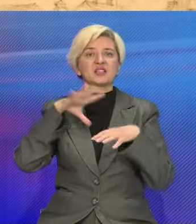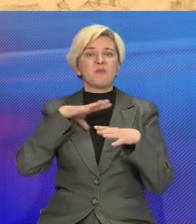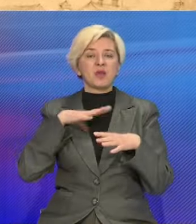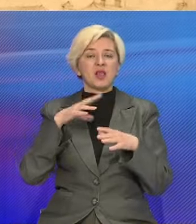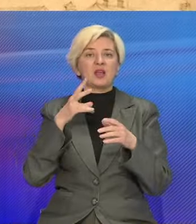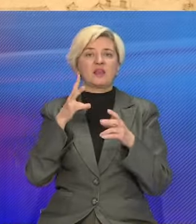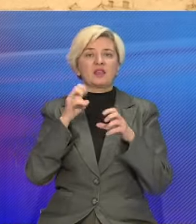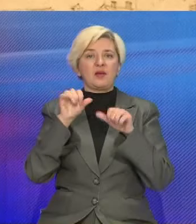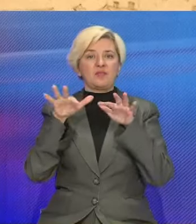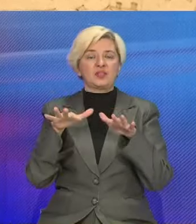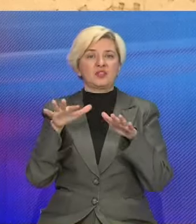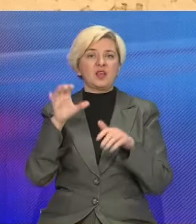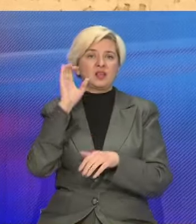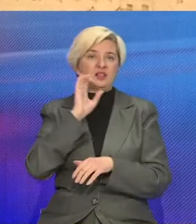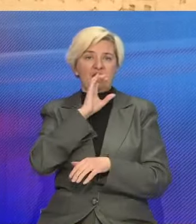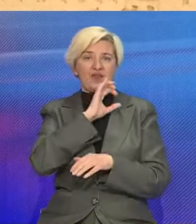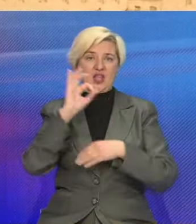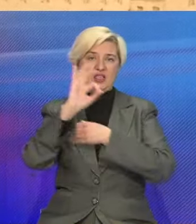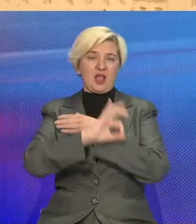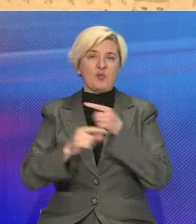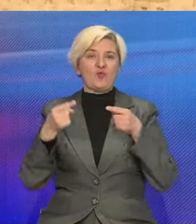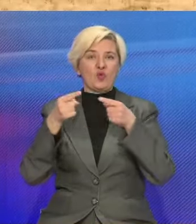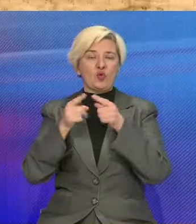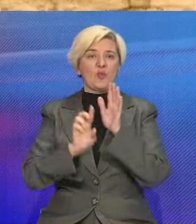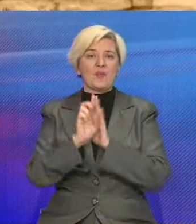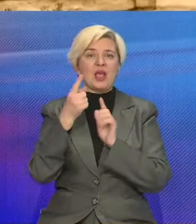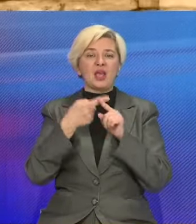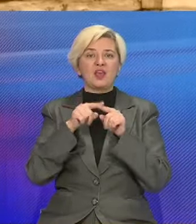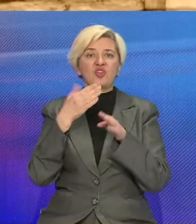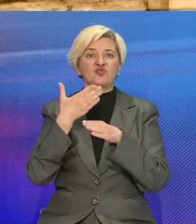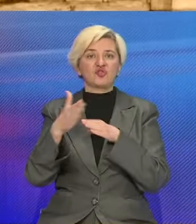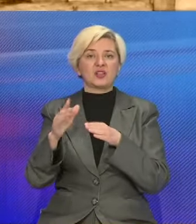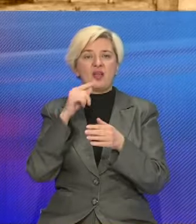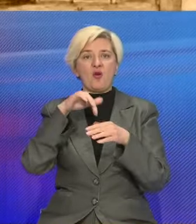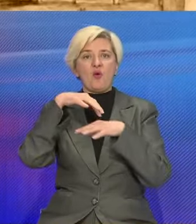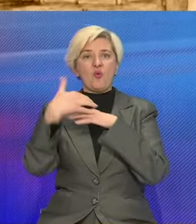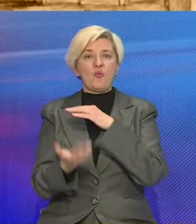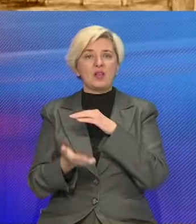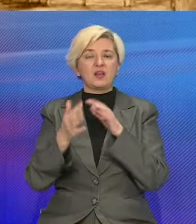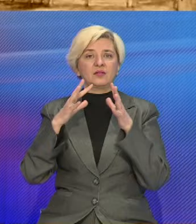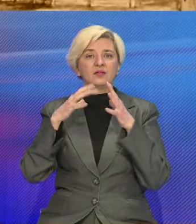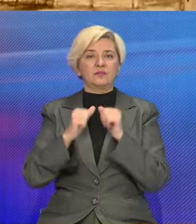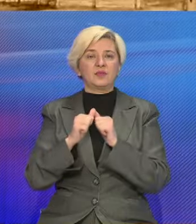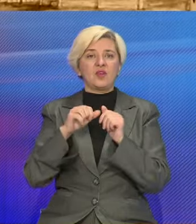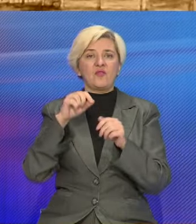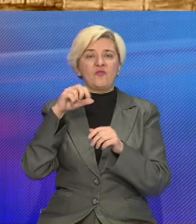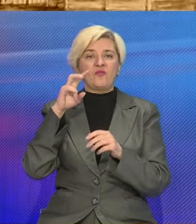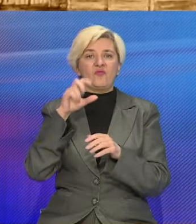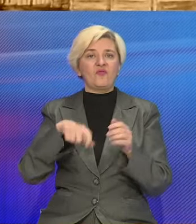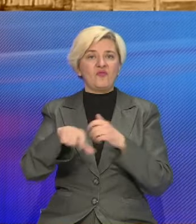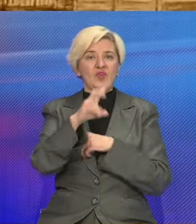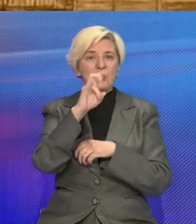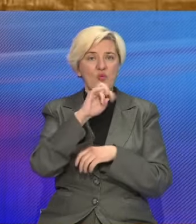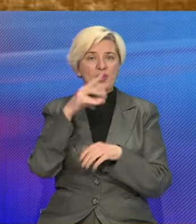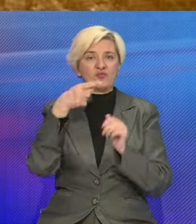Паудньова заходнім вуглом храма. Менавіта гэта частка будынка обрынулась у нём у 1853-м годзі. Былі